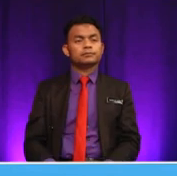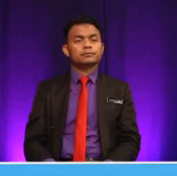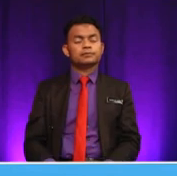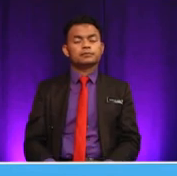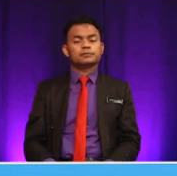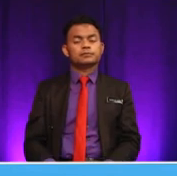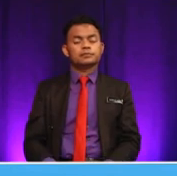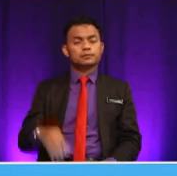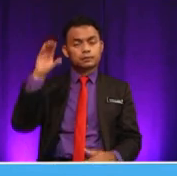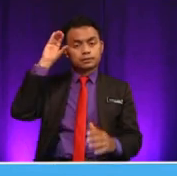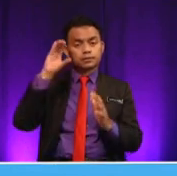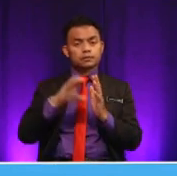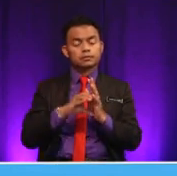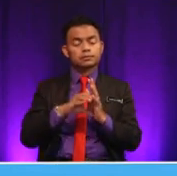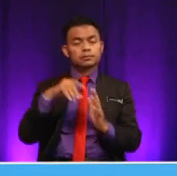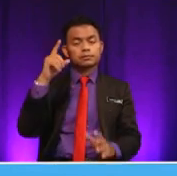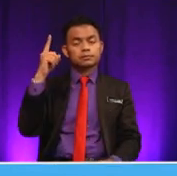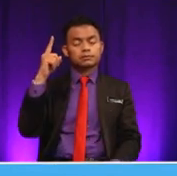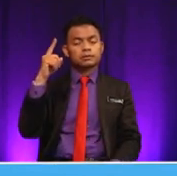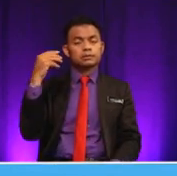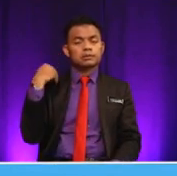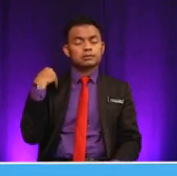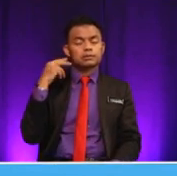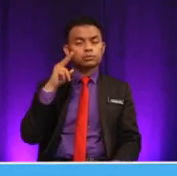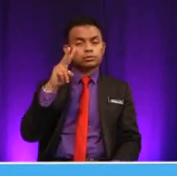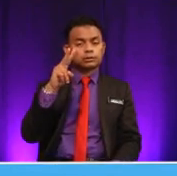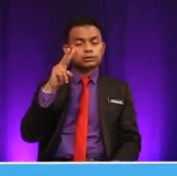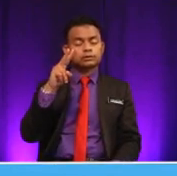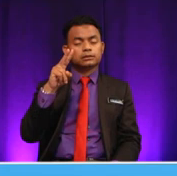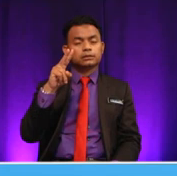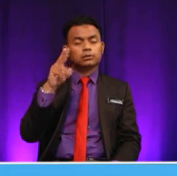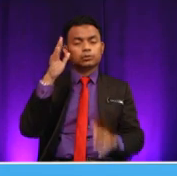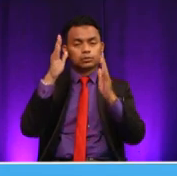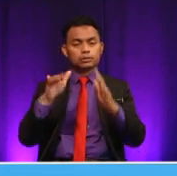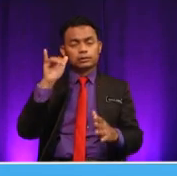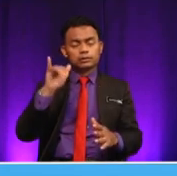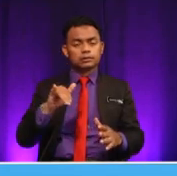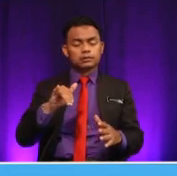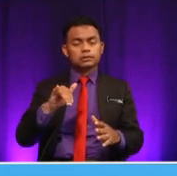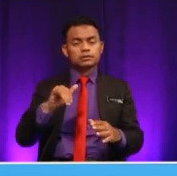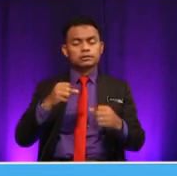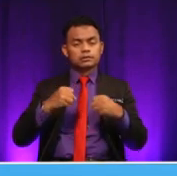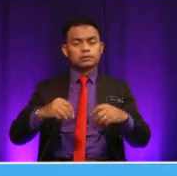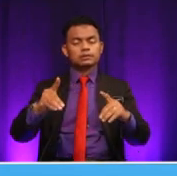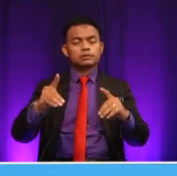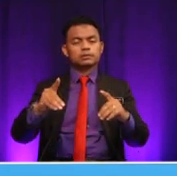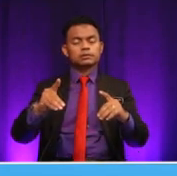2 atlet sedang beraksi Oke untuk sukan gym lama dan atlet bebas